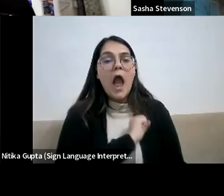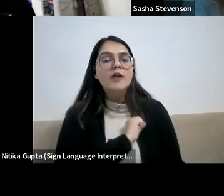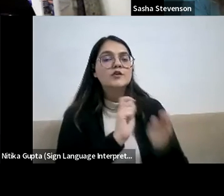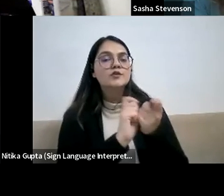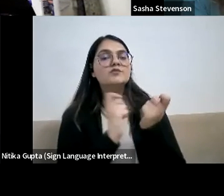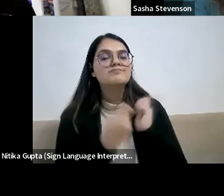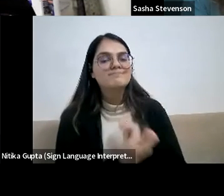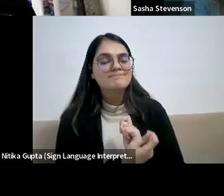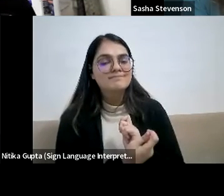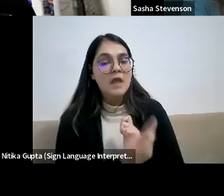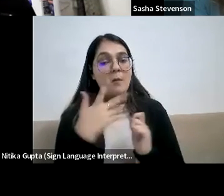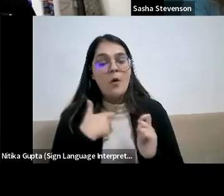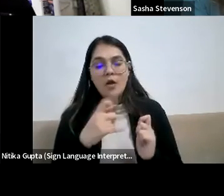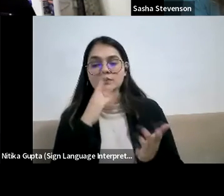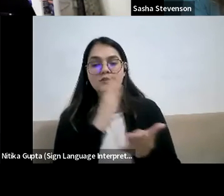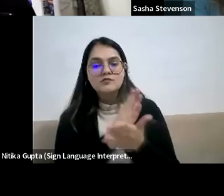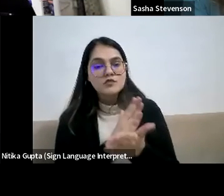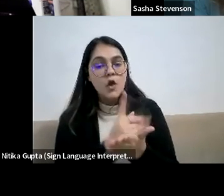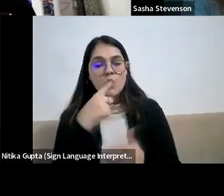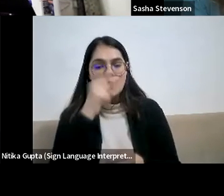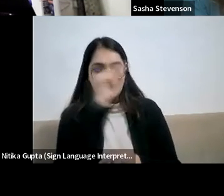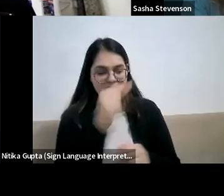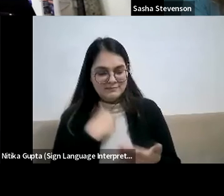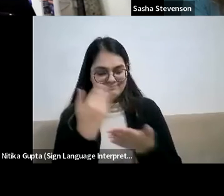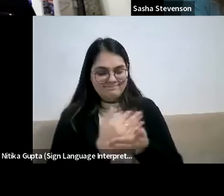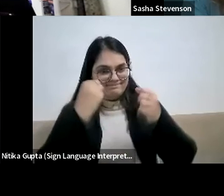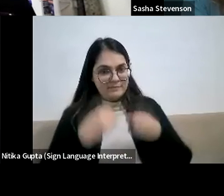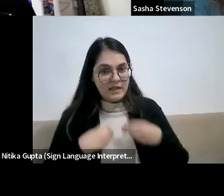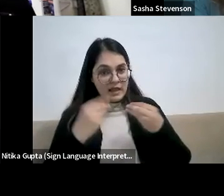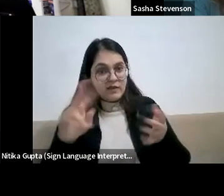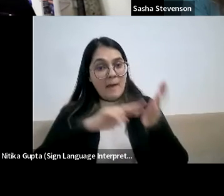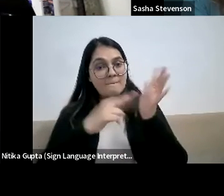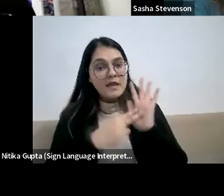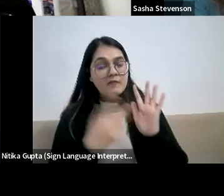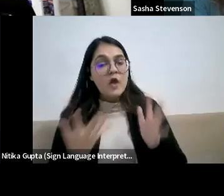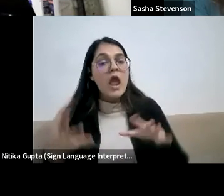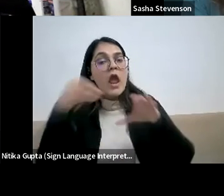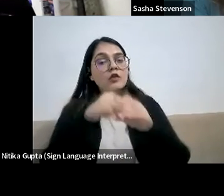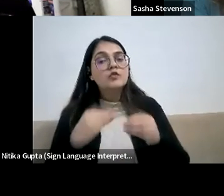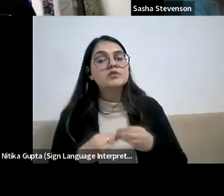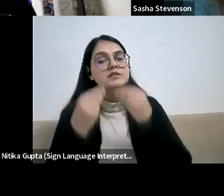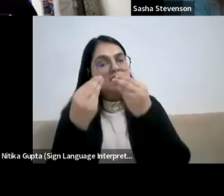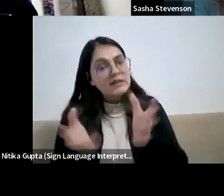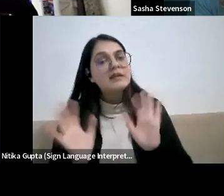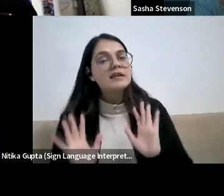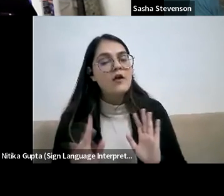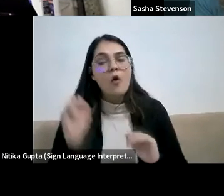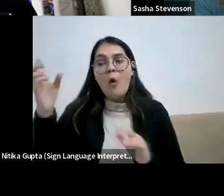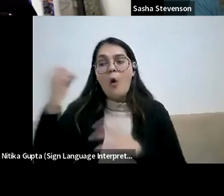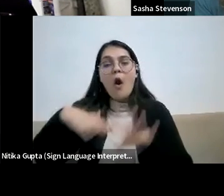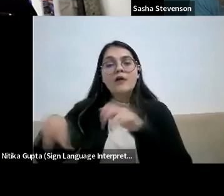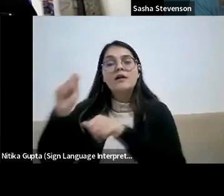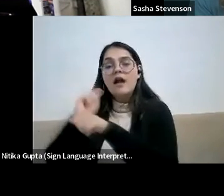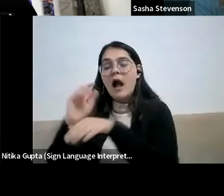एंड मेकिंग श्योर कि जिनको रिजर्वेशन मिल रही है उनको मीनिंगफुल इंक्लूजन भी है उनका, जिस पर्टिकुलर ऑर्गेनाइजेशन में वो